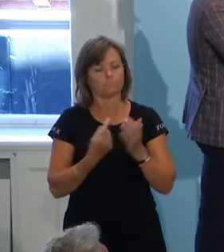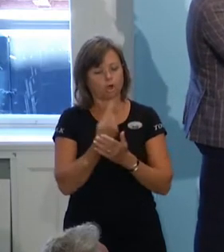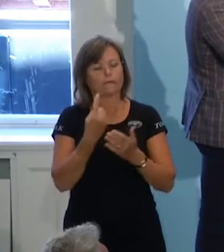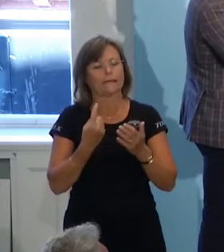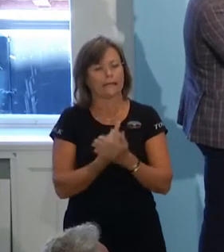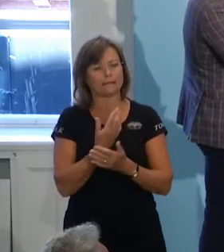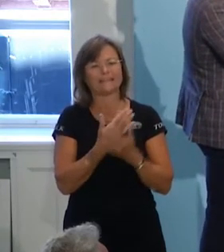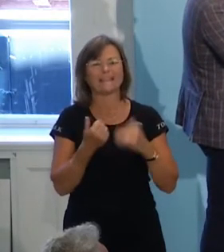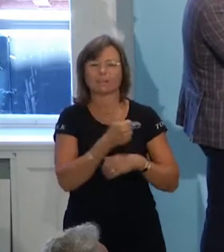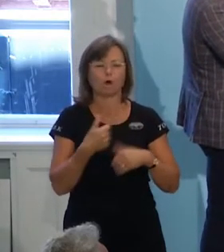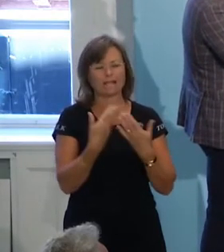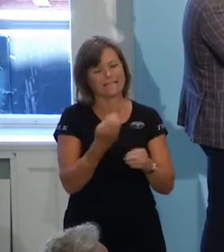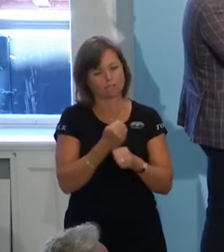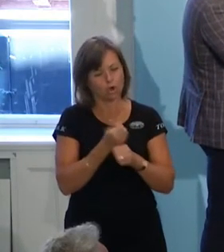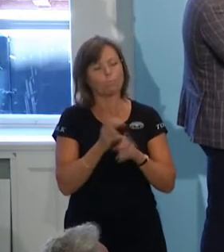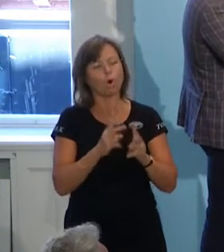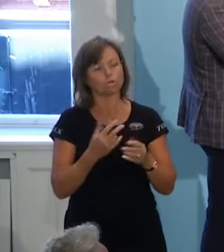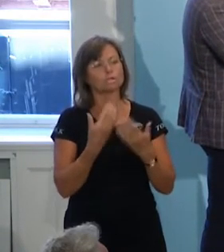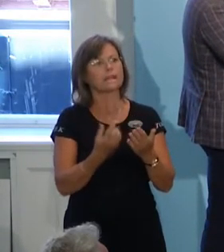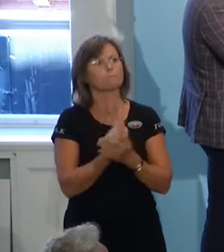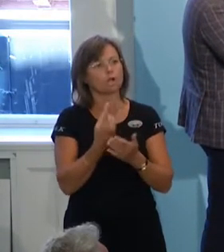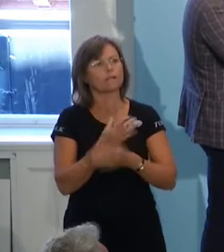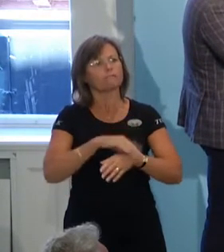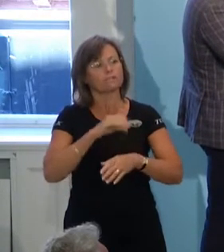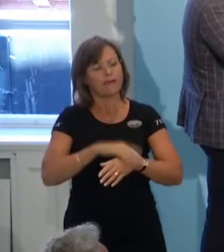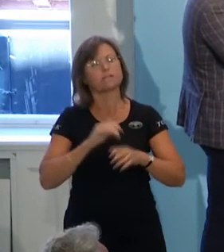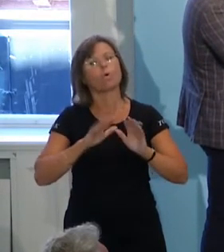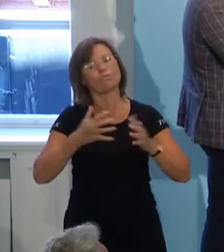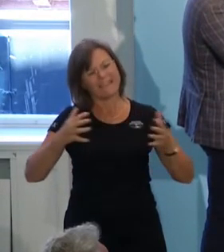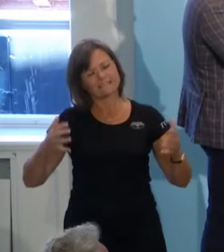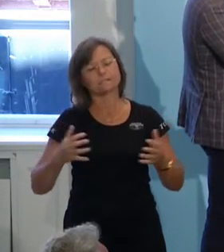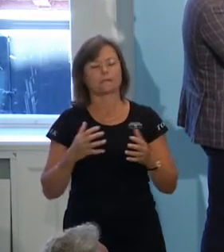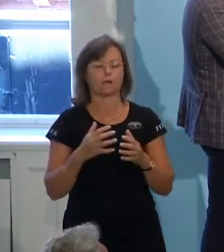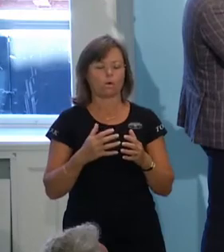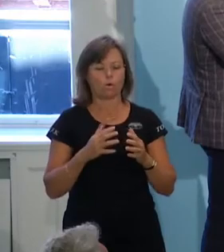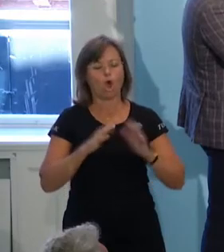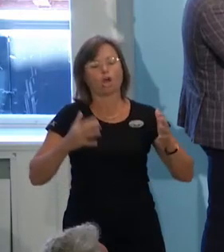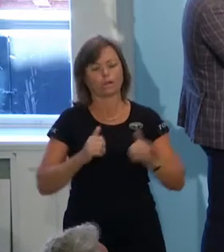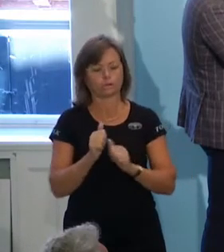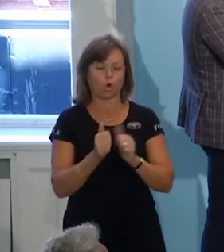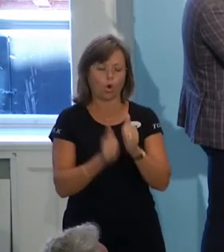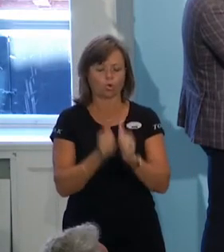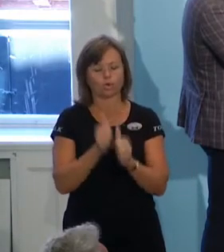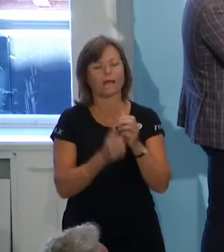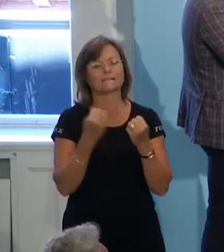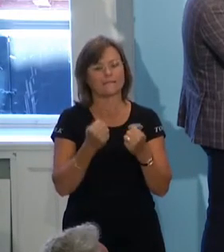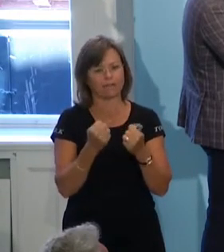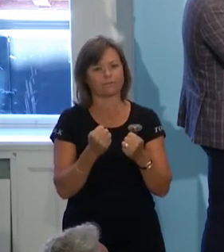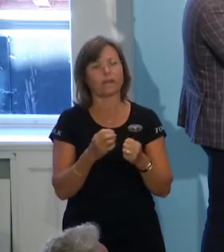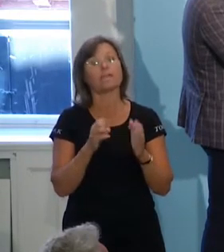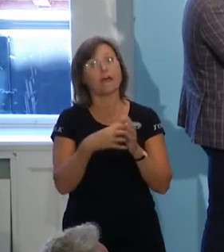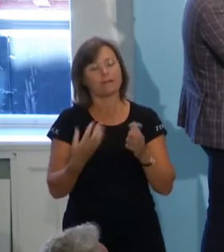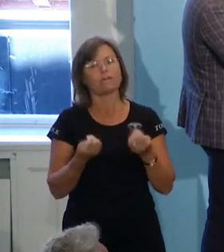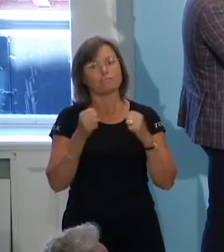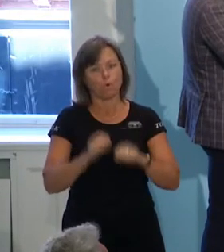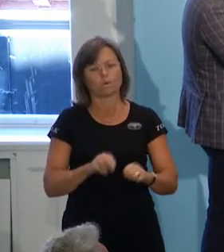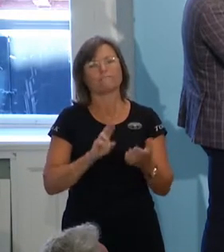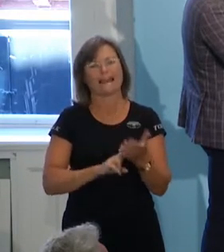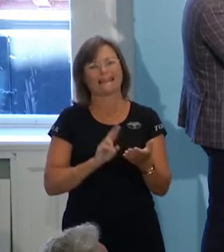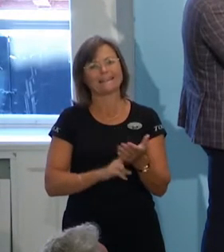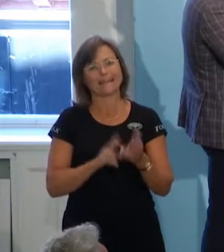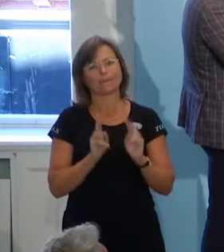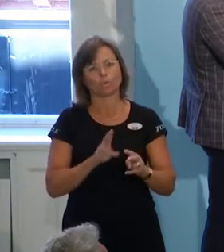möjligheter, inte bara att ge ett jobb utan ge möjlighet för Sverige att växa och få ett ökad konkurrenskraft. Så att därför så borde valideringen också